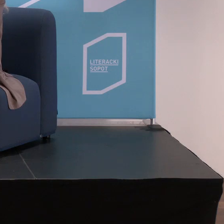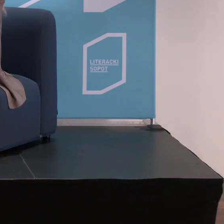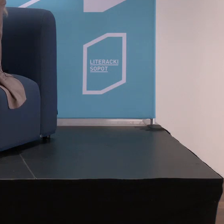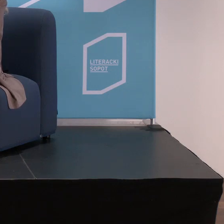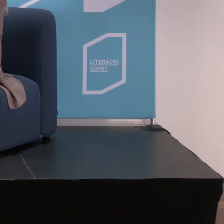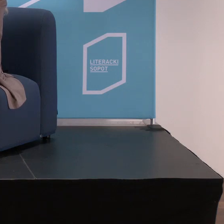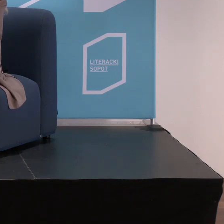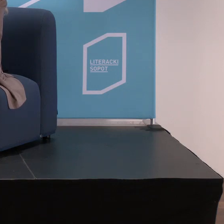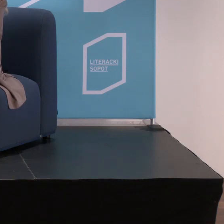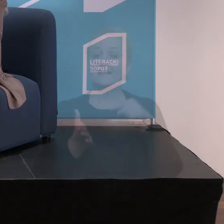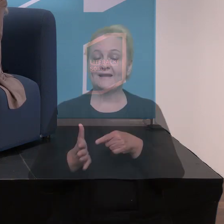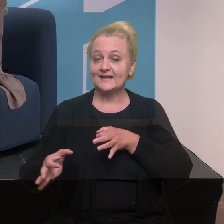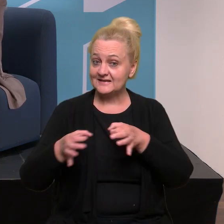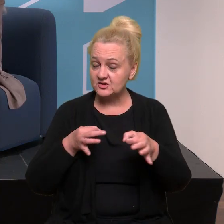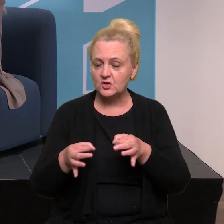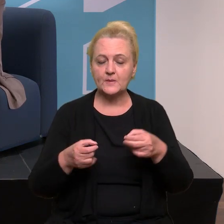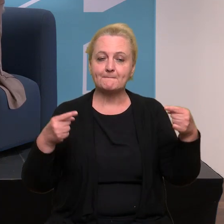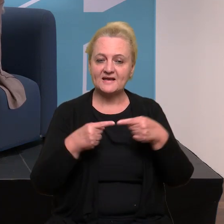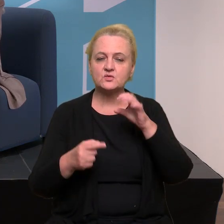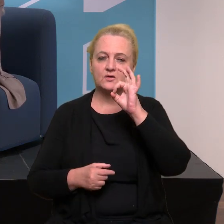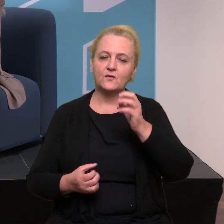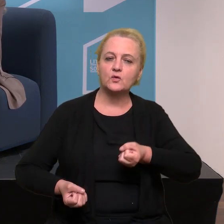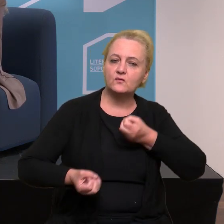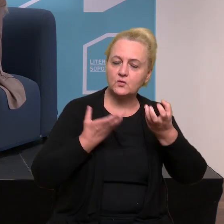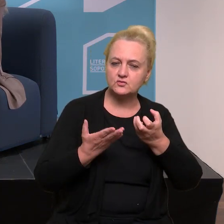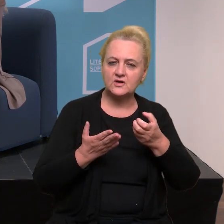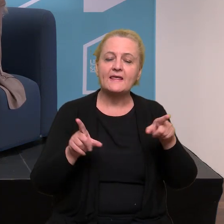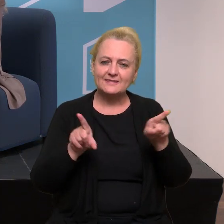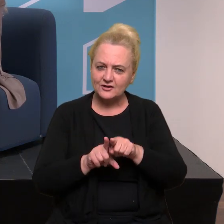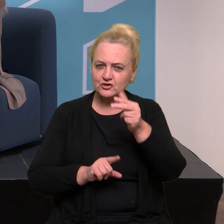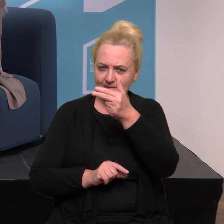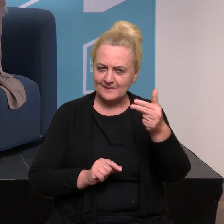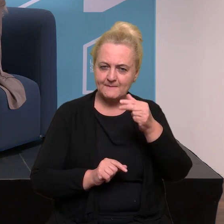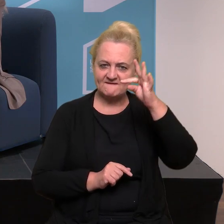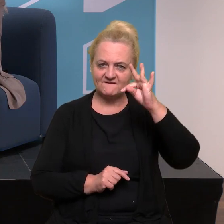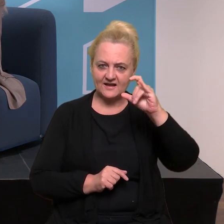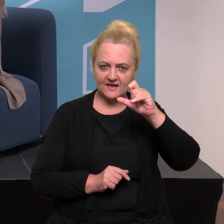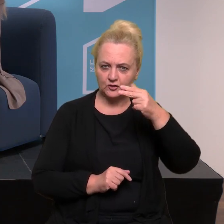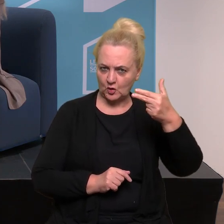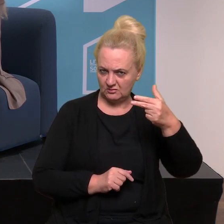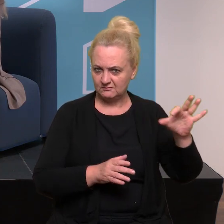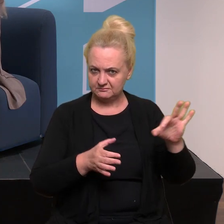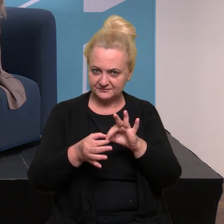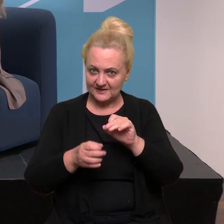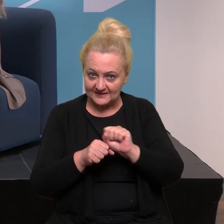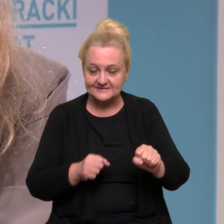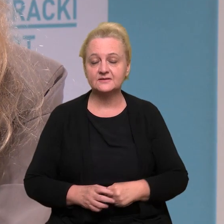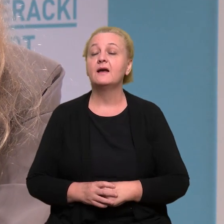twojej twórczości. Czy stała się też tematem jakiegoś felietonu?